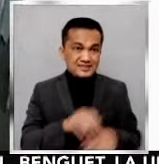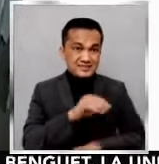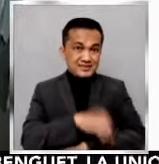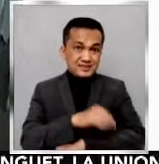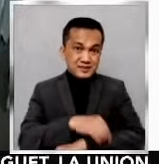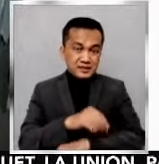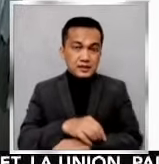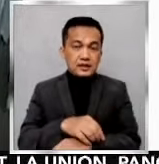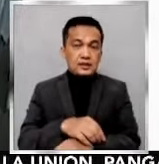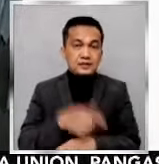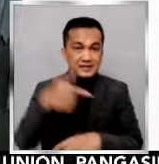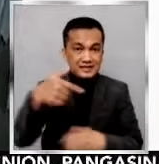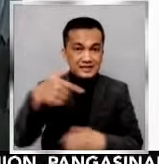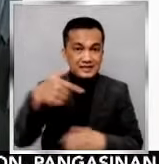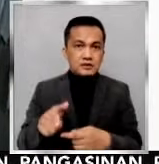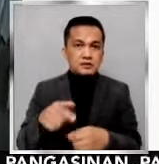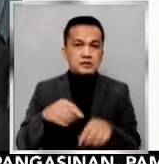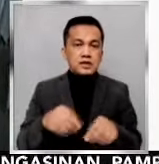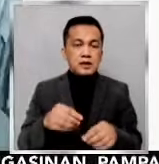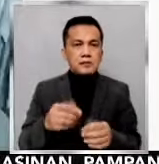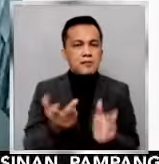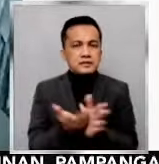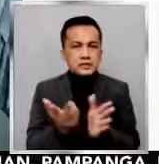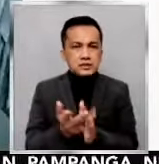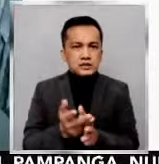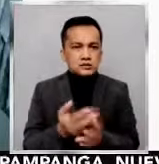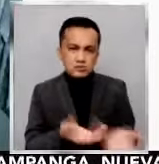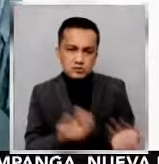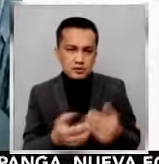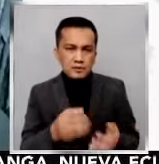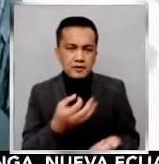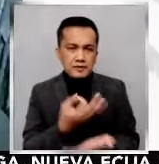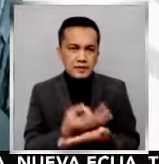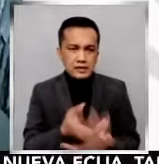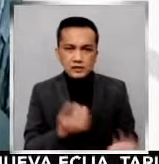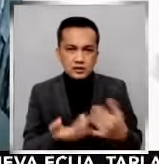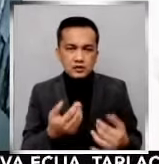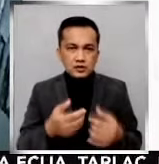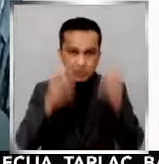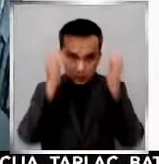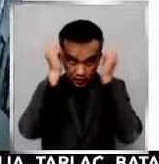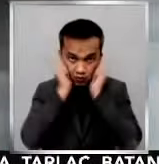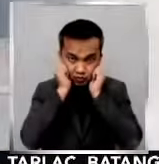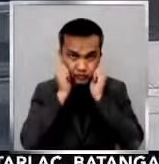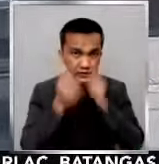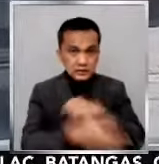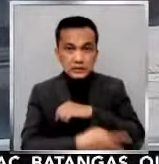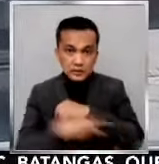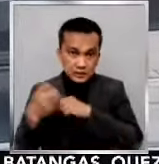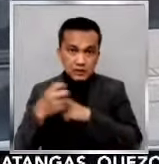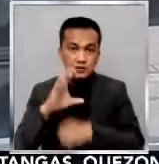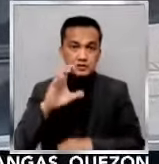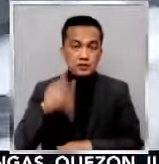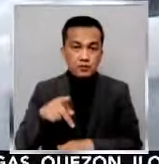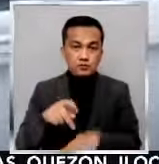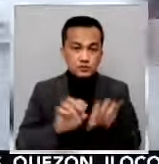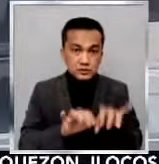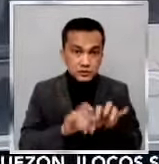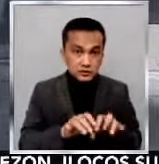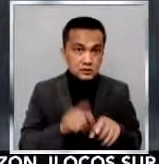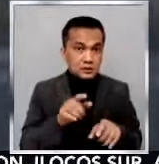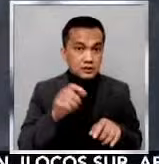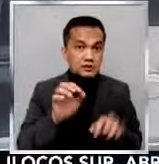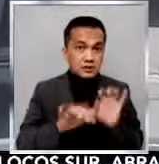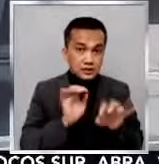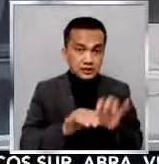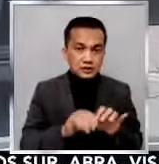suspect ang pera sa cash register. Habang ang nakahood na may baril na suspect, tinangay pati ang cellphone ng kahera. Sunod na tinarget ng mga